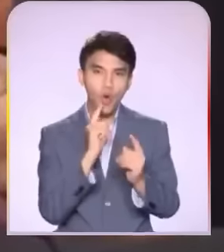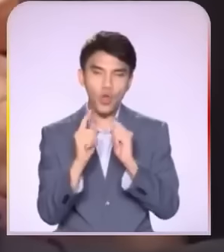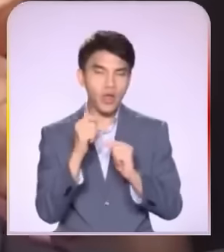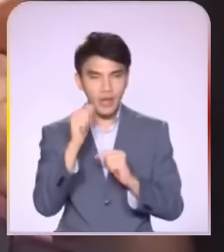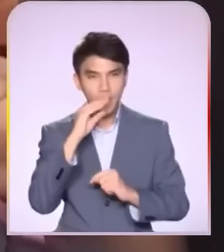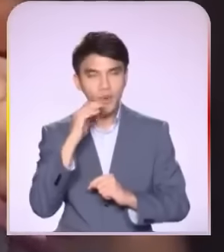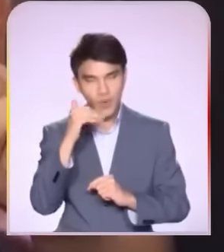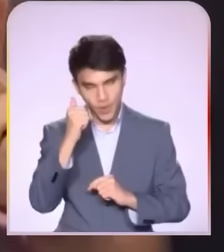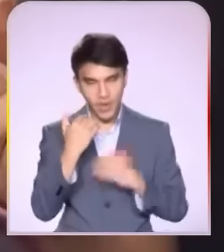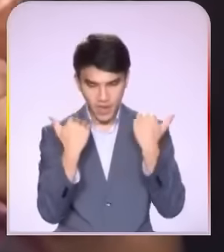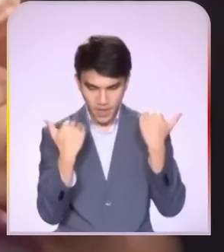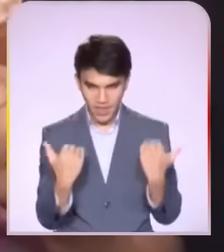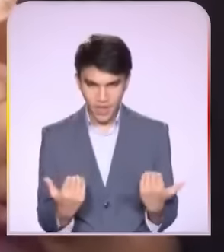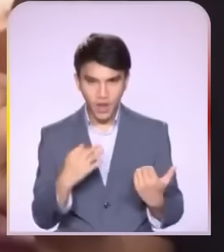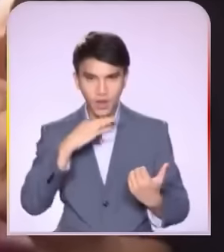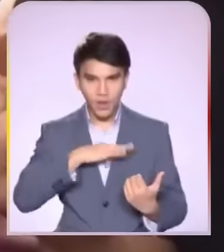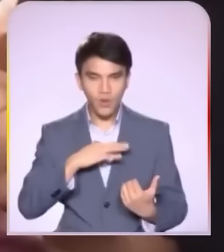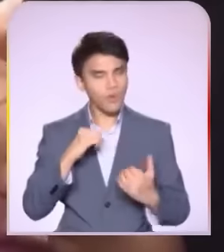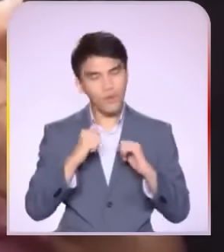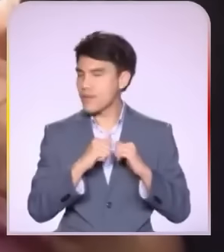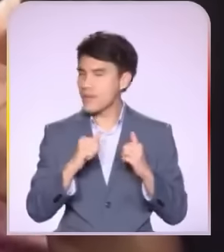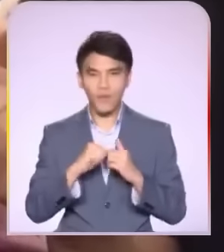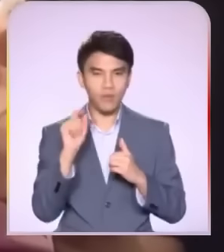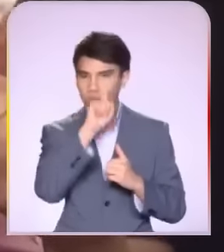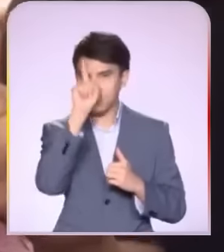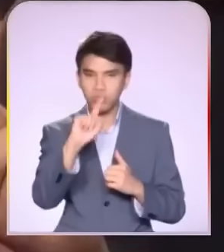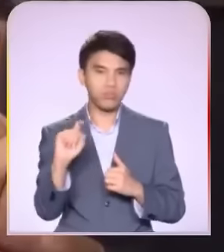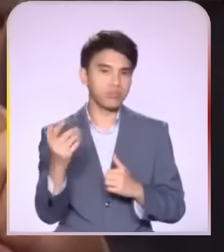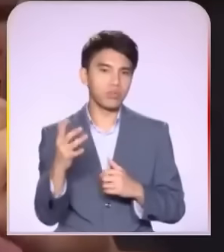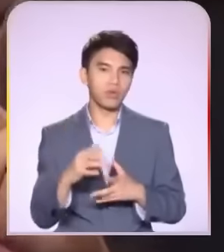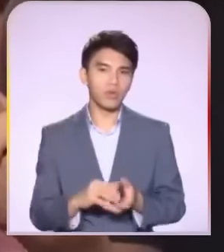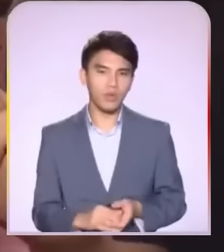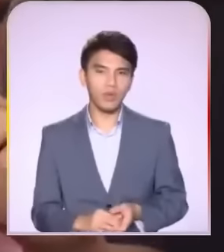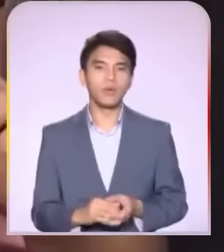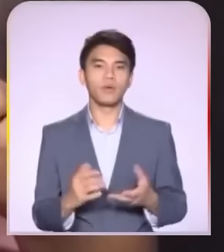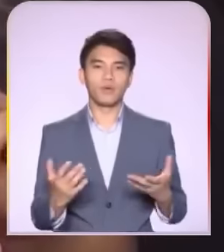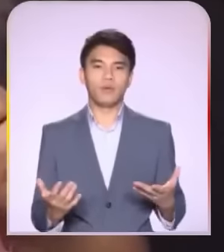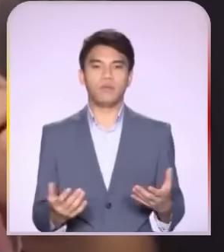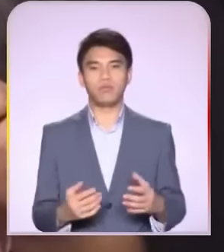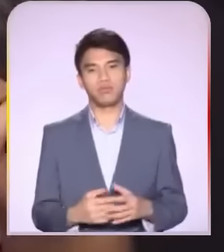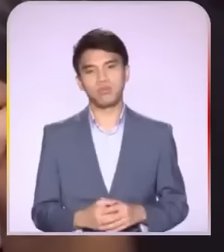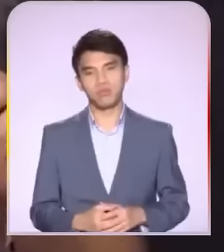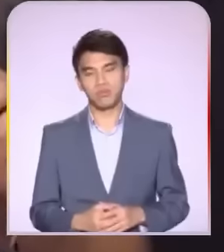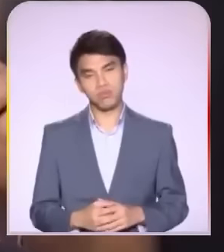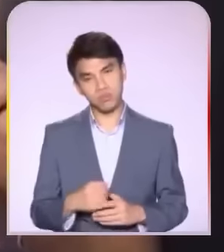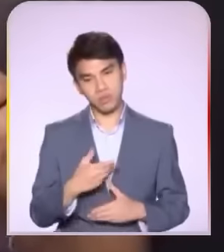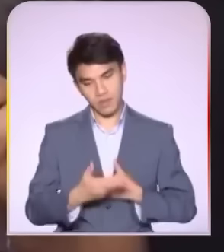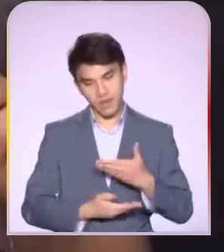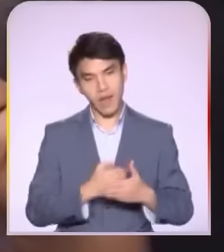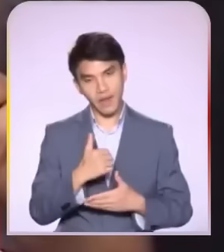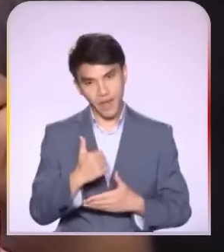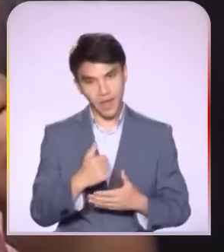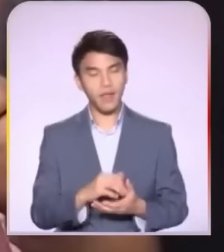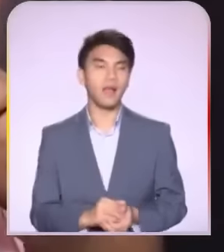ยดีมากด้วยตอนนี้เธอบอกเธอไม่รู้สึกติดใจอะไรเลยนะสำหรับเรื่องราวที่มันเกิดขึ้นเพราะในมุมนึงของคุณพี่วันดีเนี่ยเขาขายได้คื